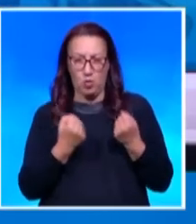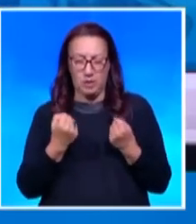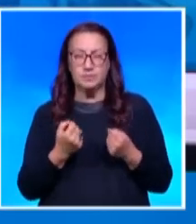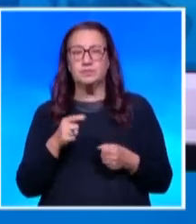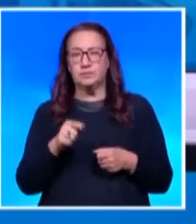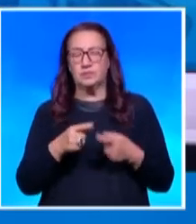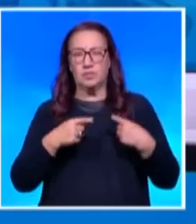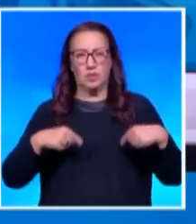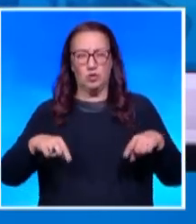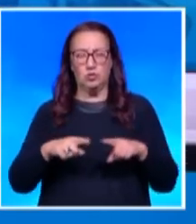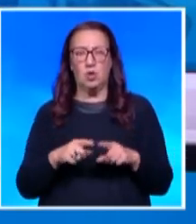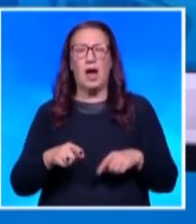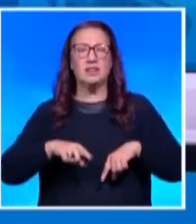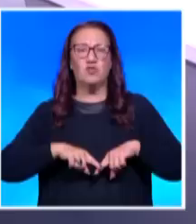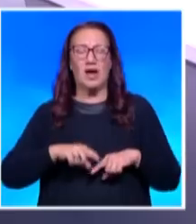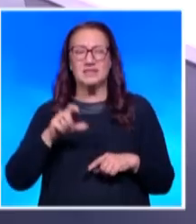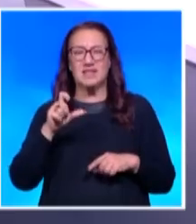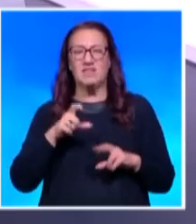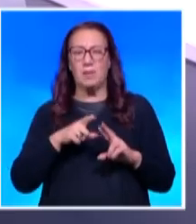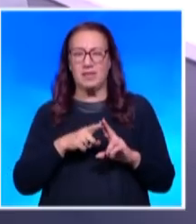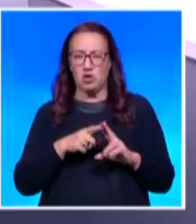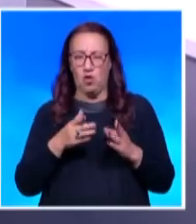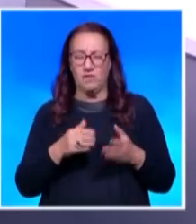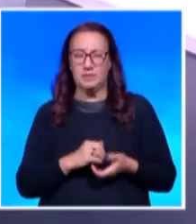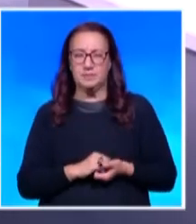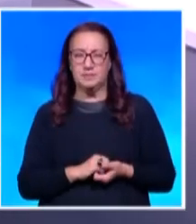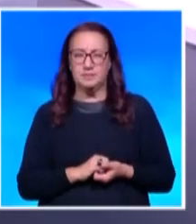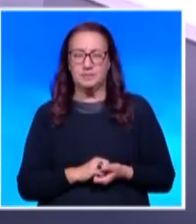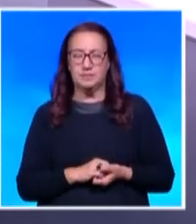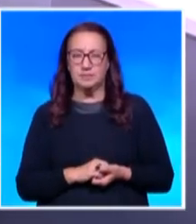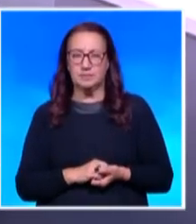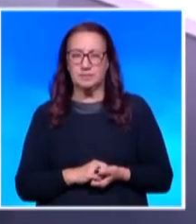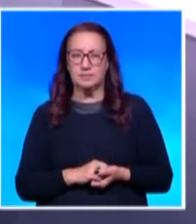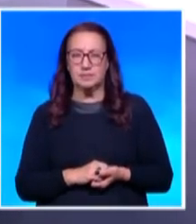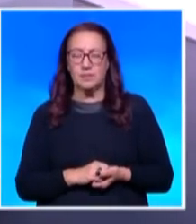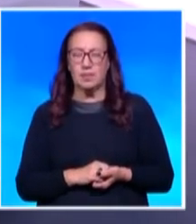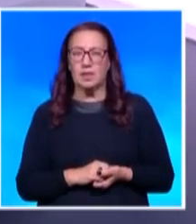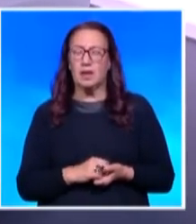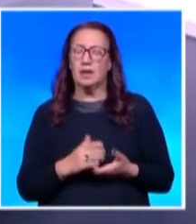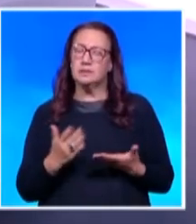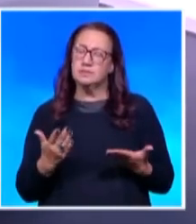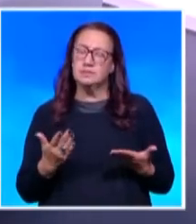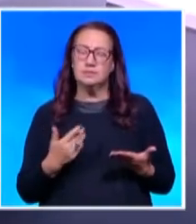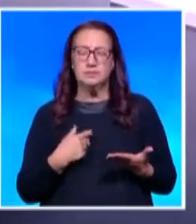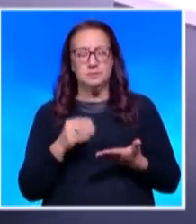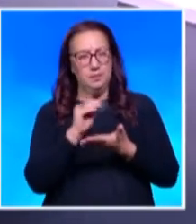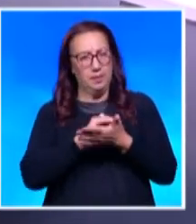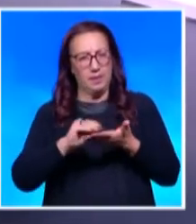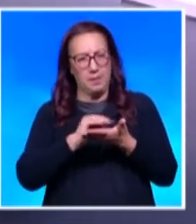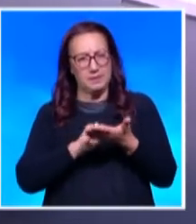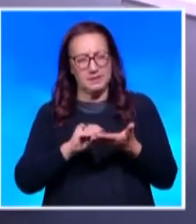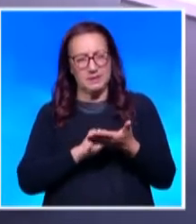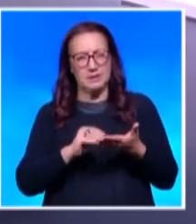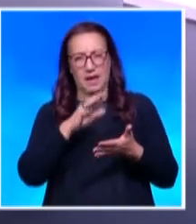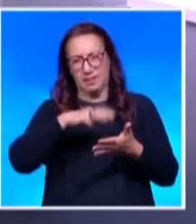адвокат силова петкова адвокат по наказателно право здравейте добър вечер законодателите направиха това което направиха тези текстове